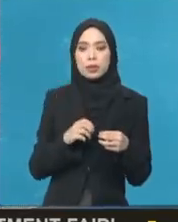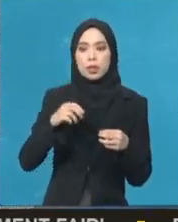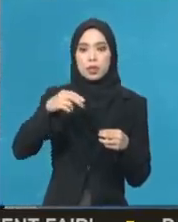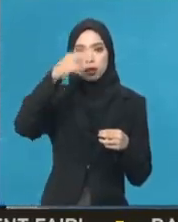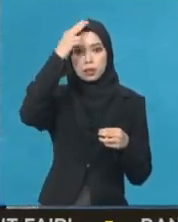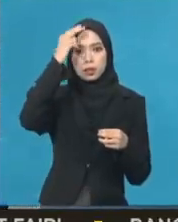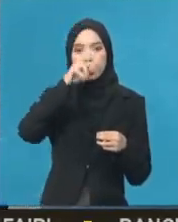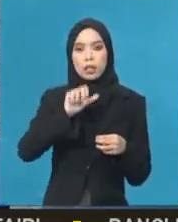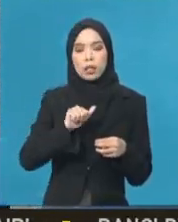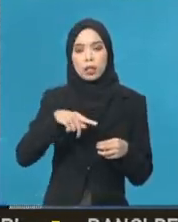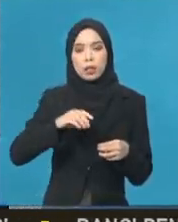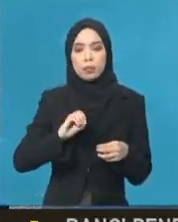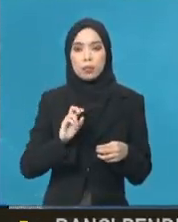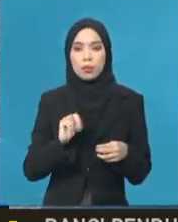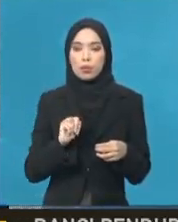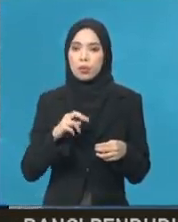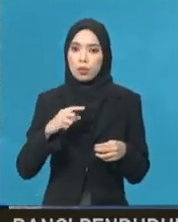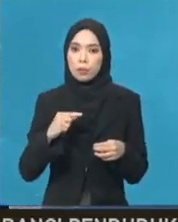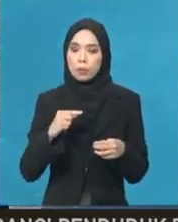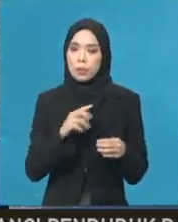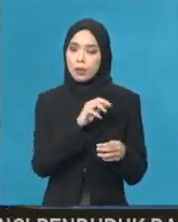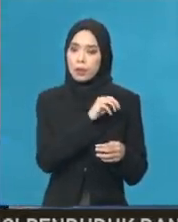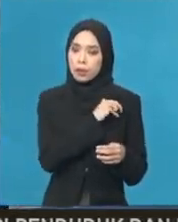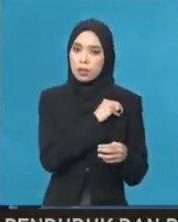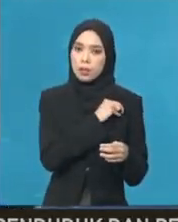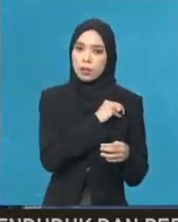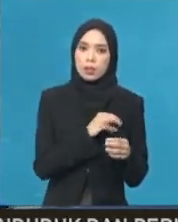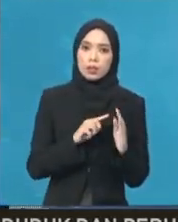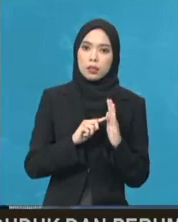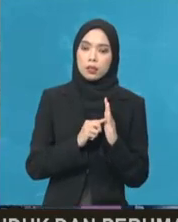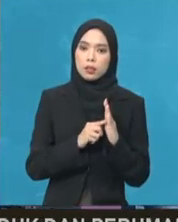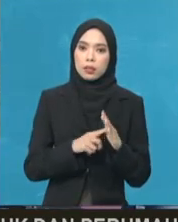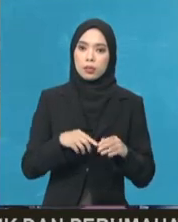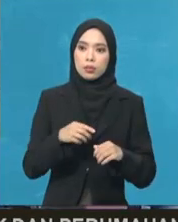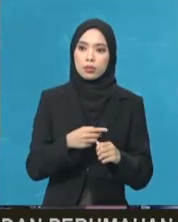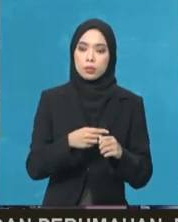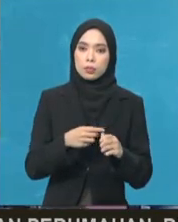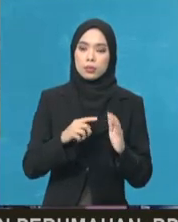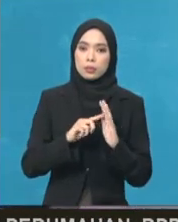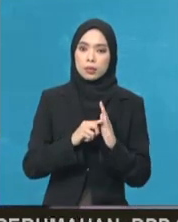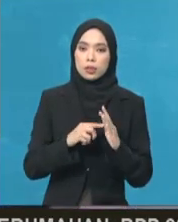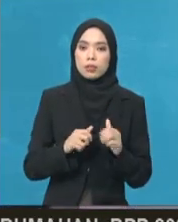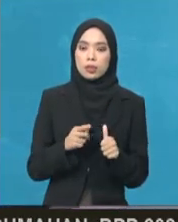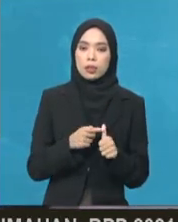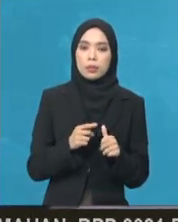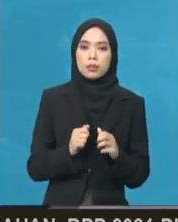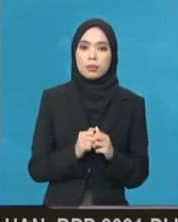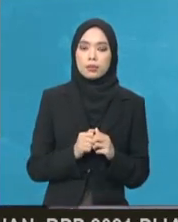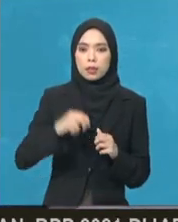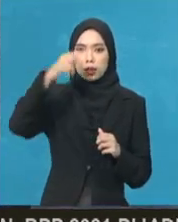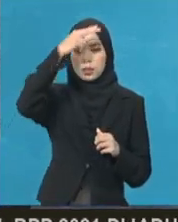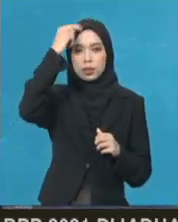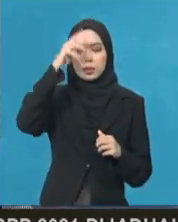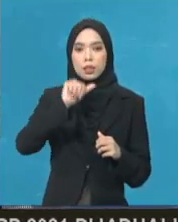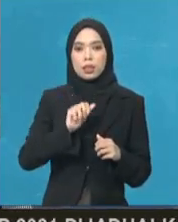menteri sumber-sumber utama dan pelancongan dan yang terhormat Datuk Seri Setia Doctor Awang Haji Muhammad Aminuddin Abdullah